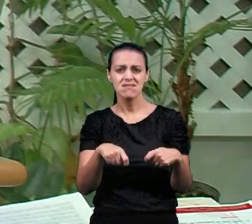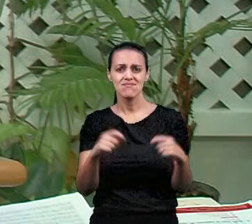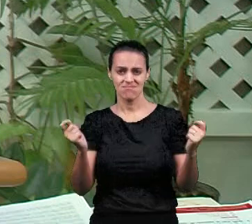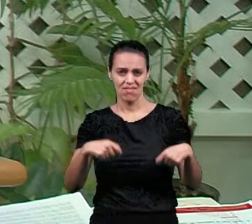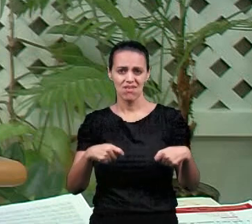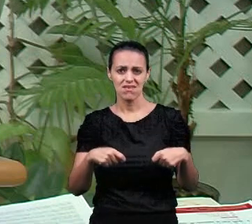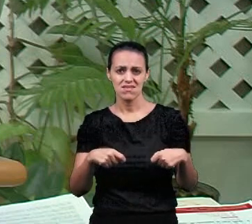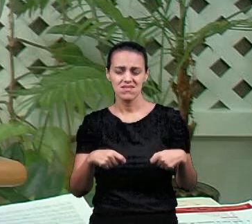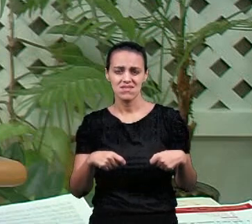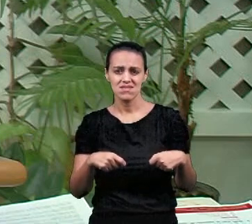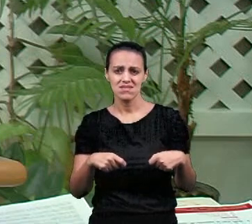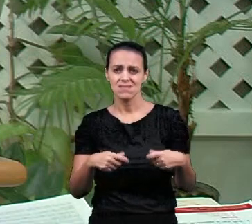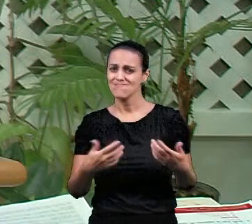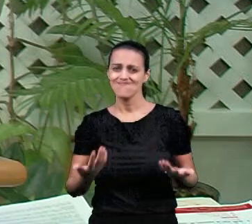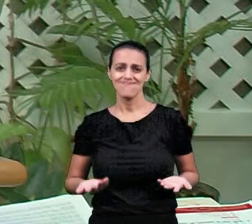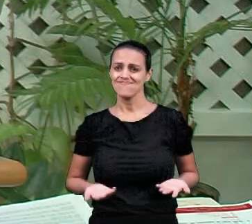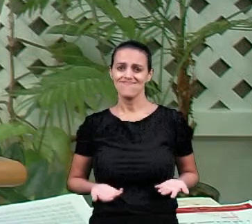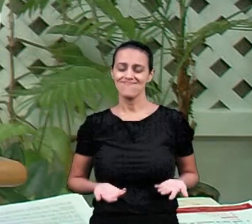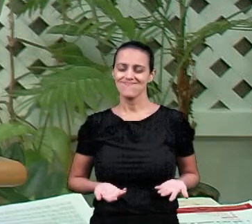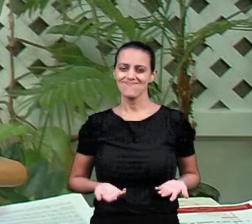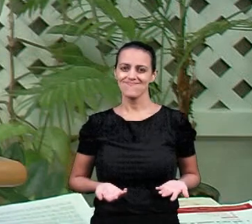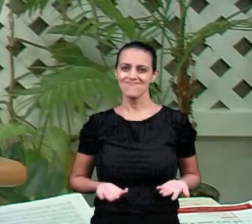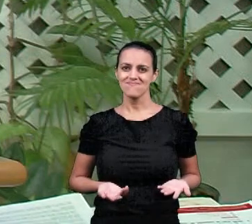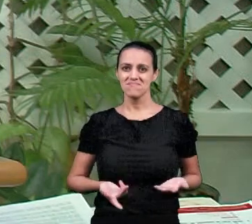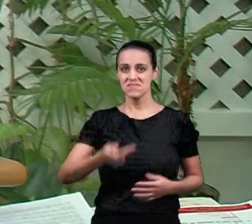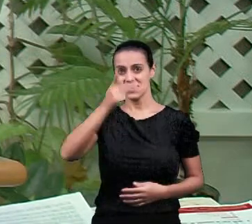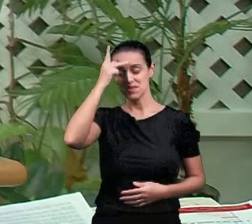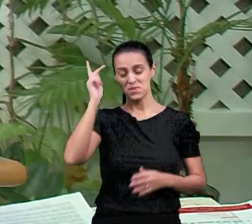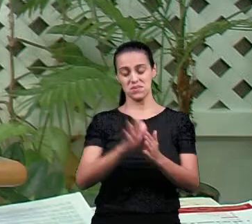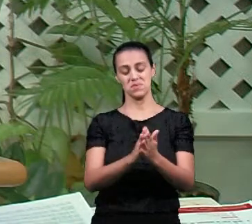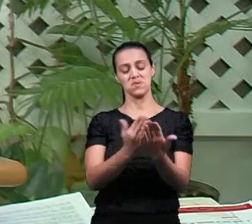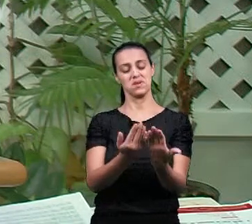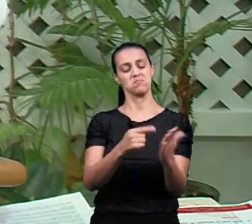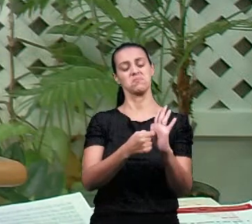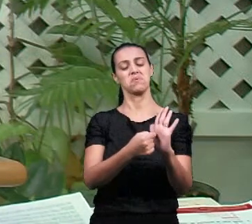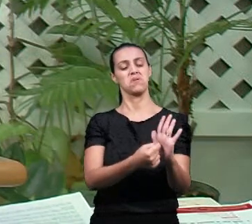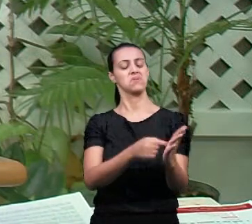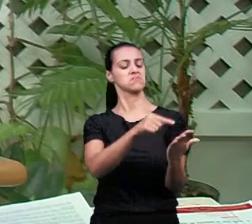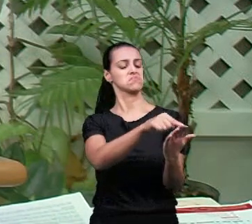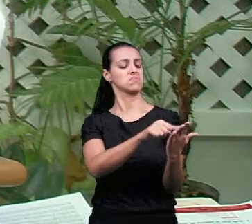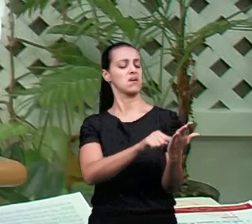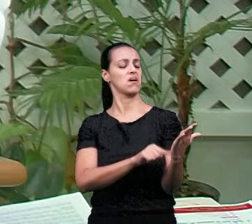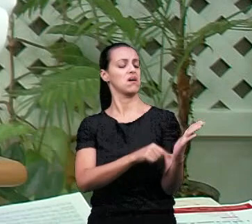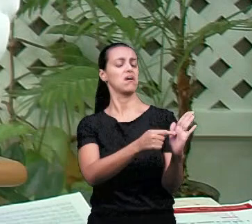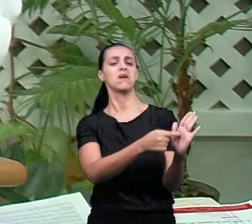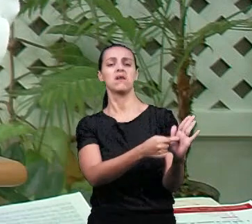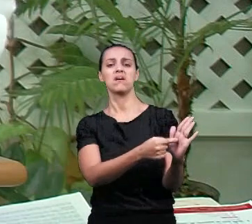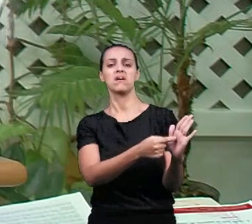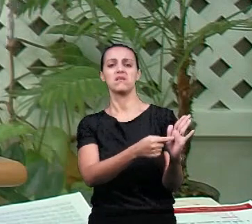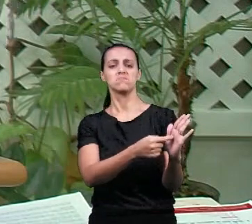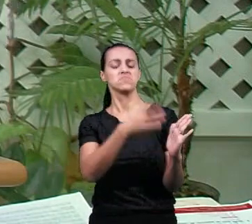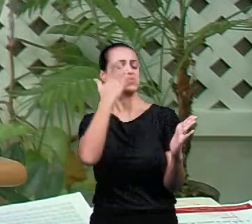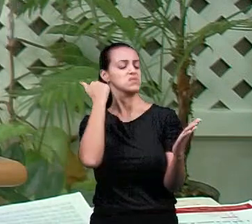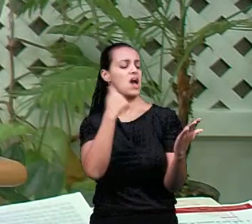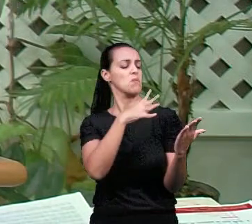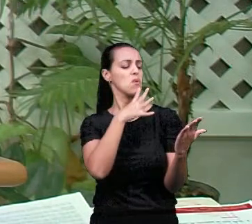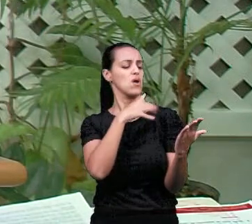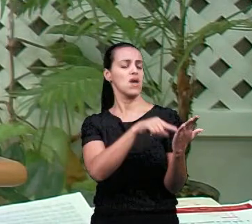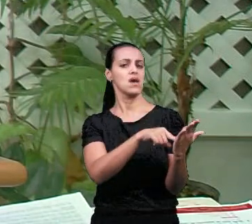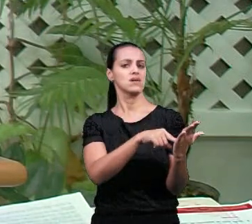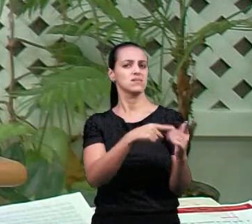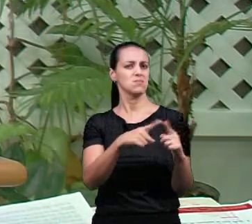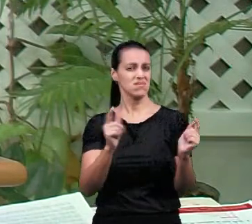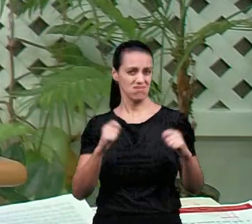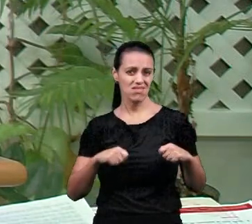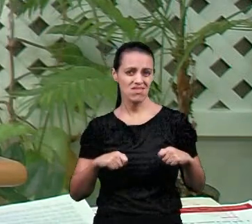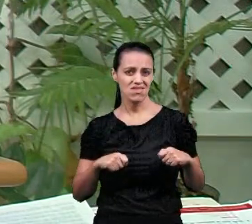suffisant? Les personnes prennent des fois la Bible, ils montrent comme ça pour dire qu'ils connaissent beaucoup la Bible,